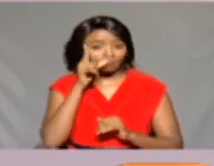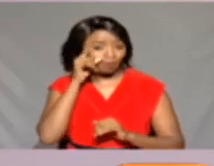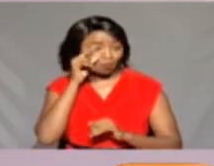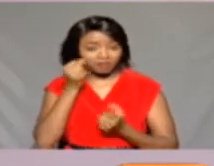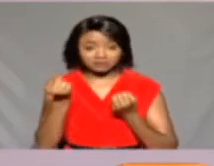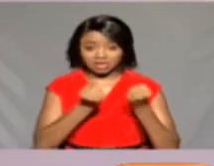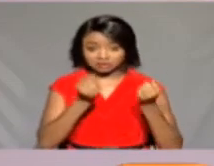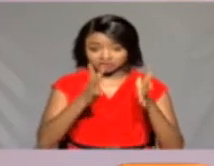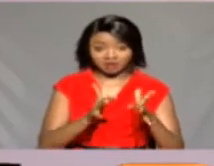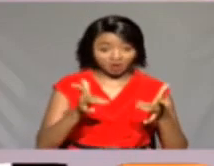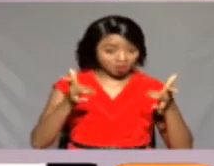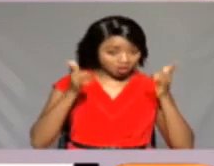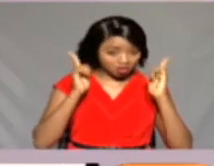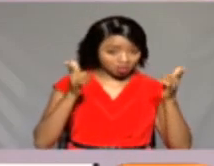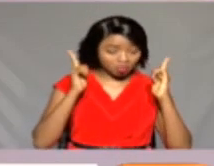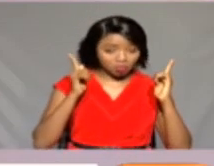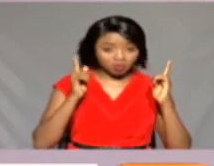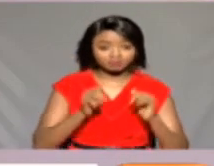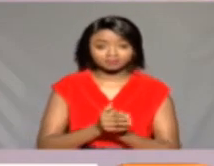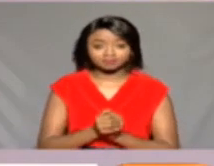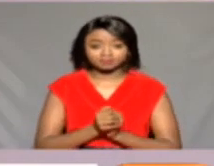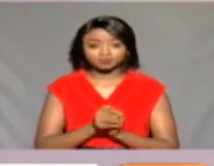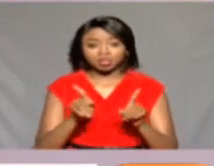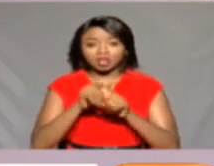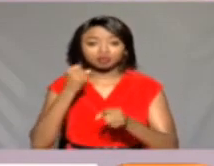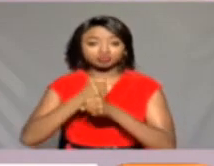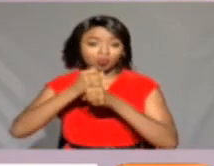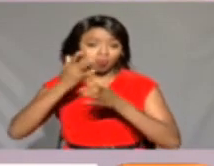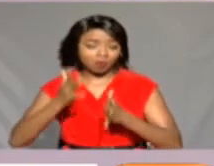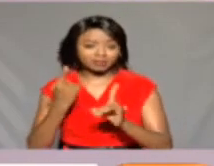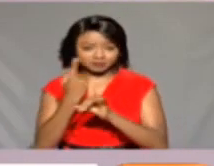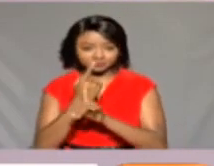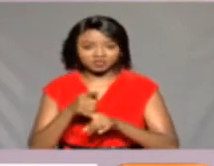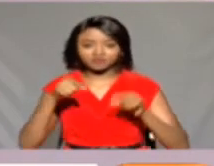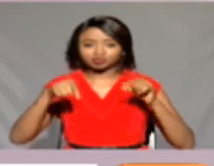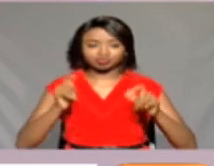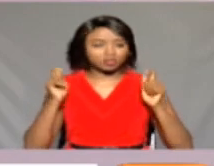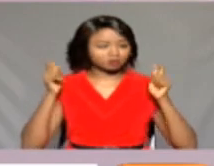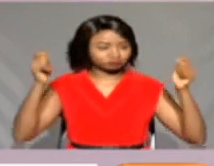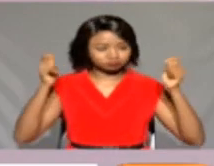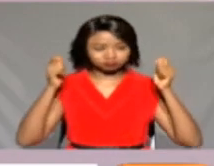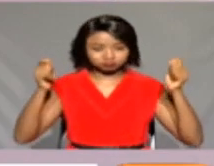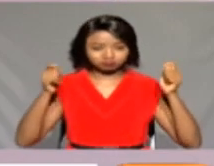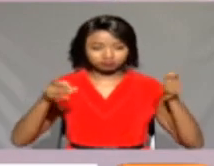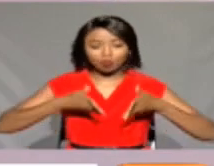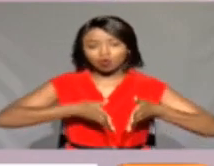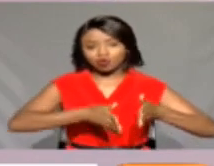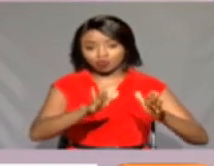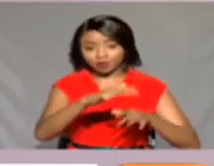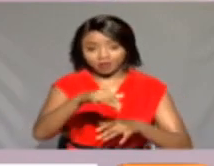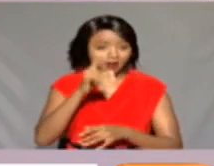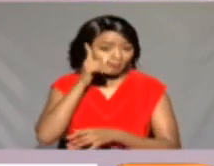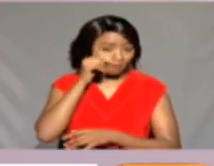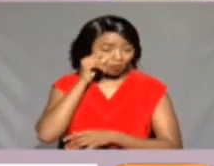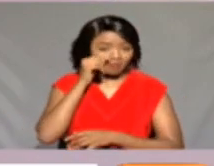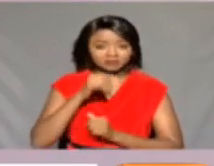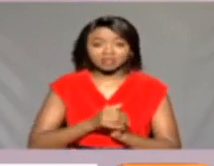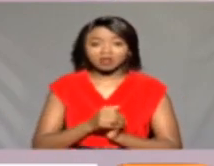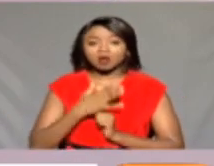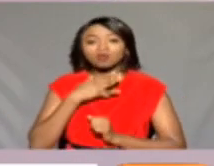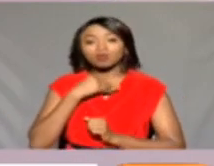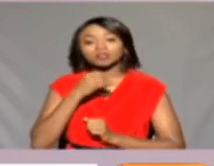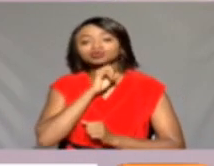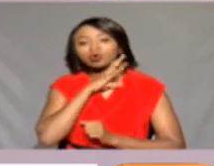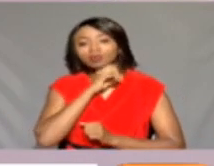Madereva wa malori na mawakala pamoja na wafanyabiashara leo wameendeleza maandamano yao kwenye barabara za mji wa Mombasa kulalamikia agizo